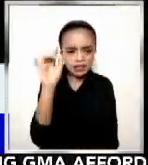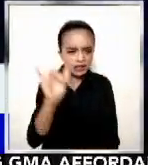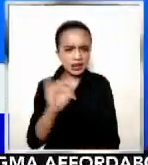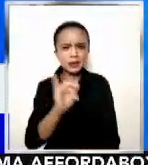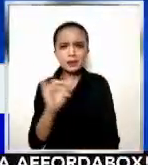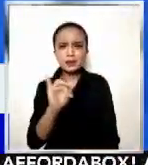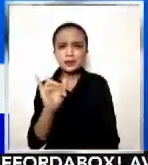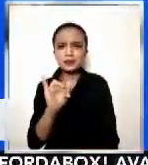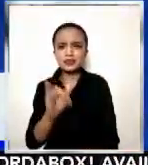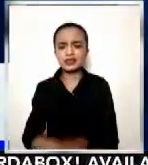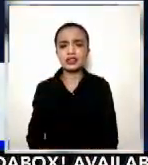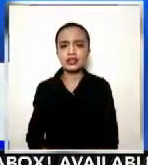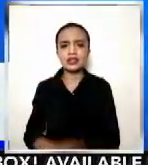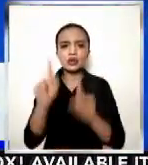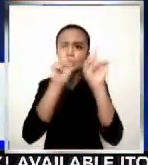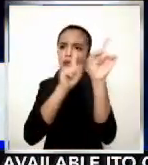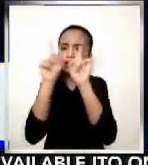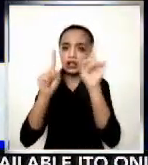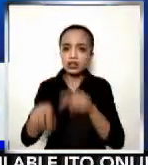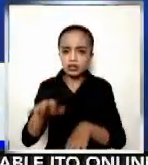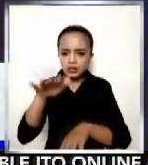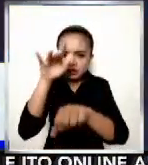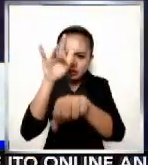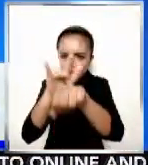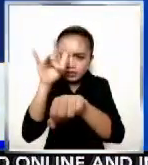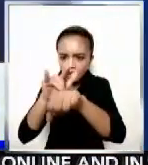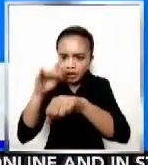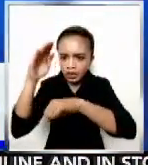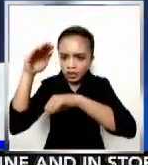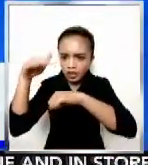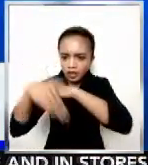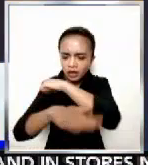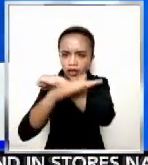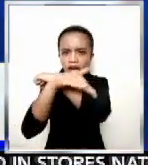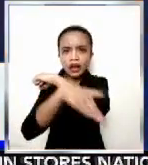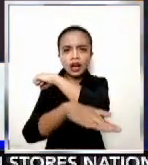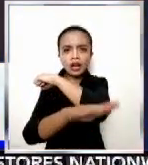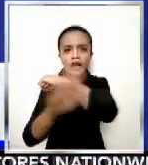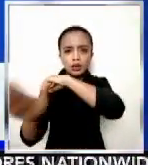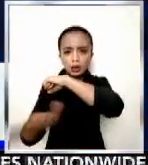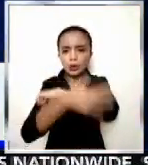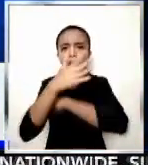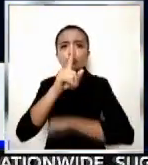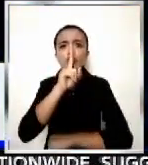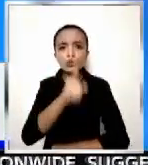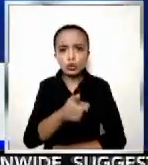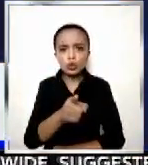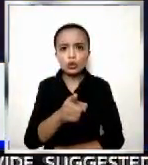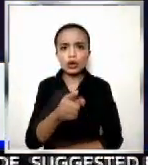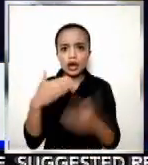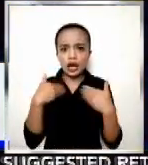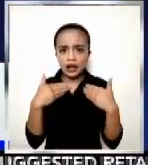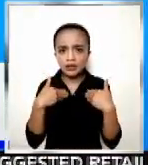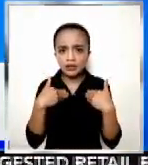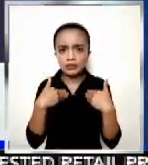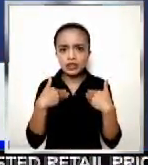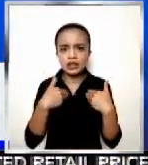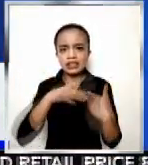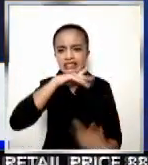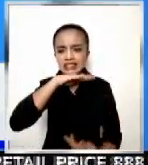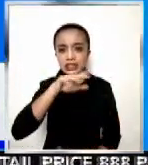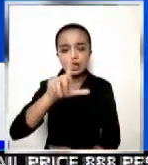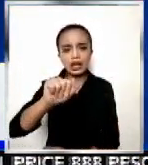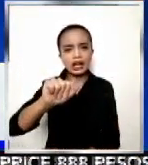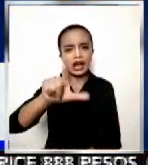buwan. Hinawakan talaga namin yung dagat. Tapos parang may ano talaga yung mga algae ba yung tawag doon na